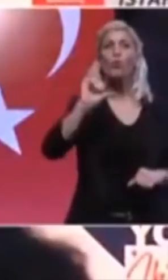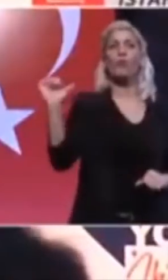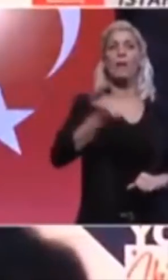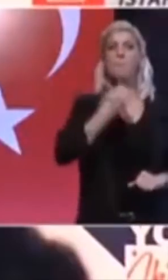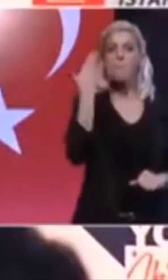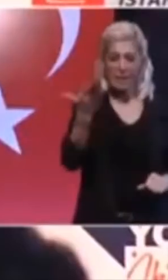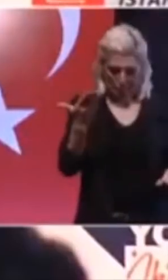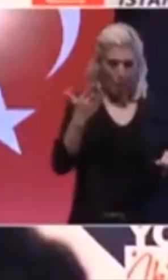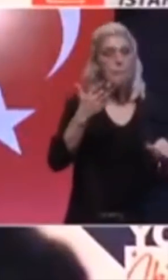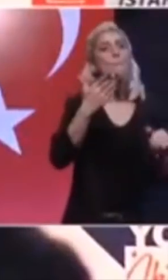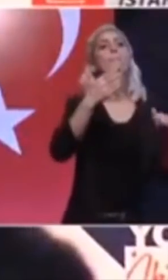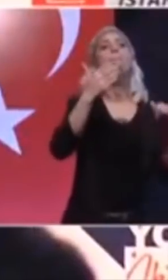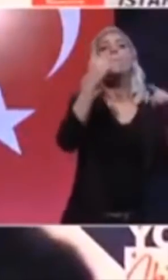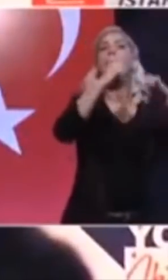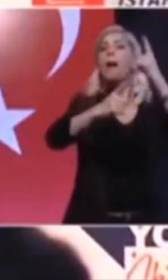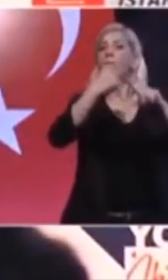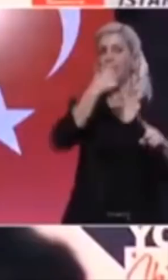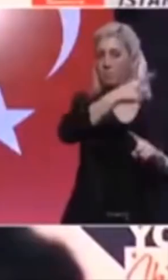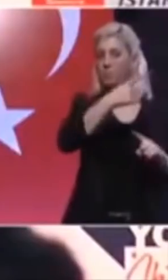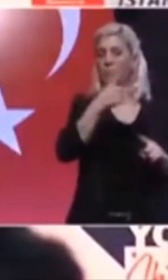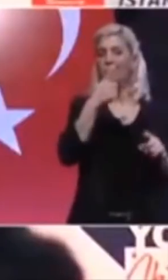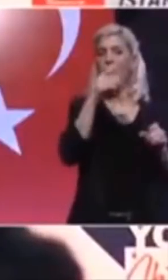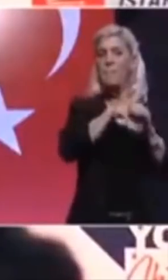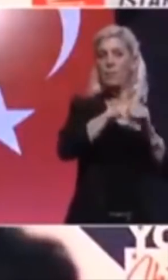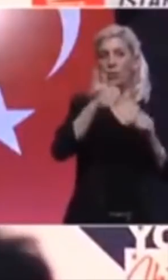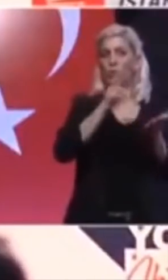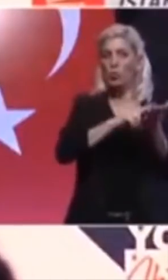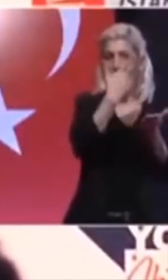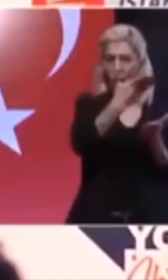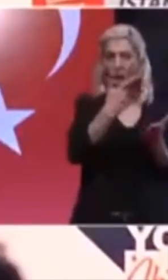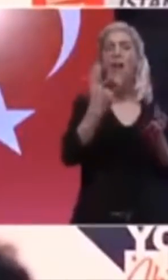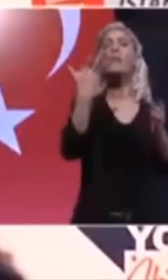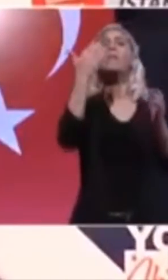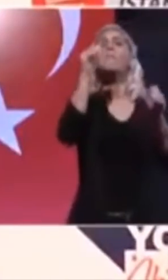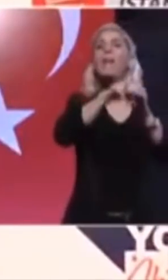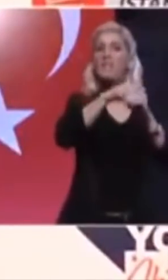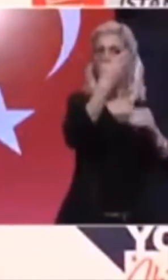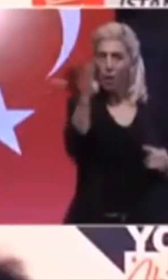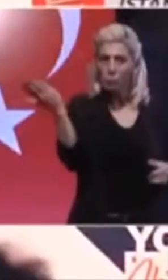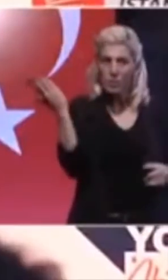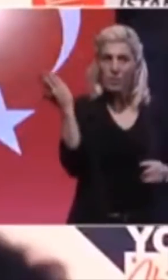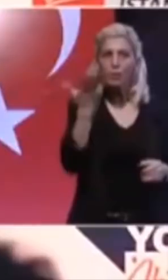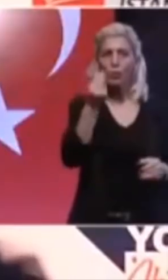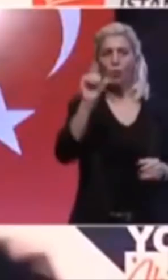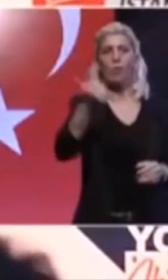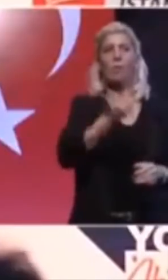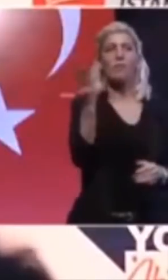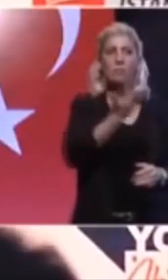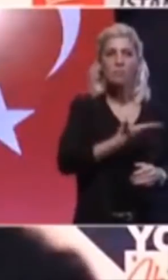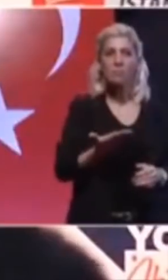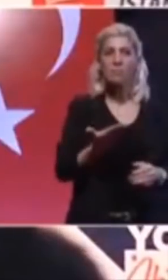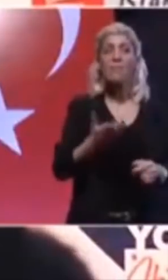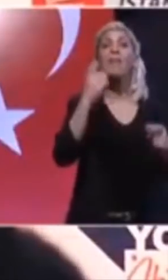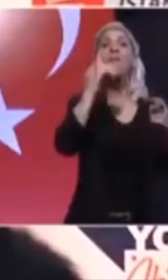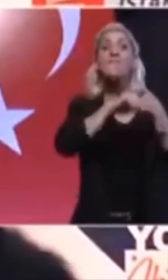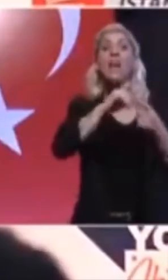kıymetli parti meclis üyelerimize, çok değerli milletvekillerimize ve